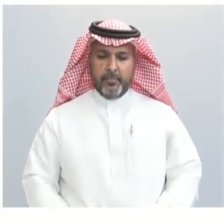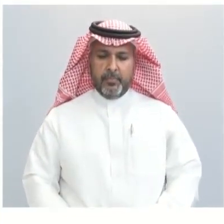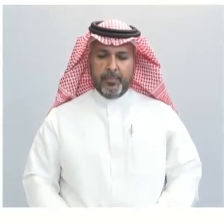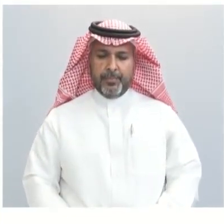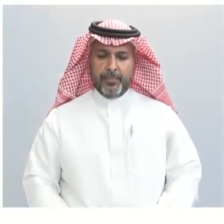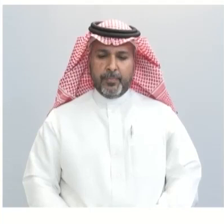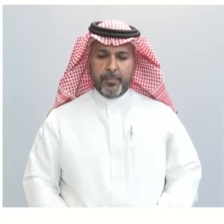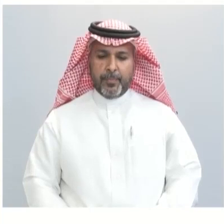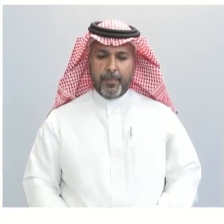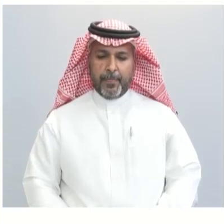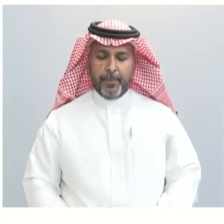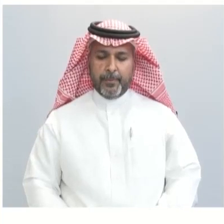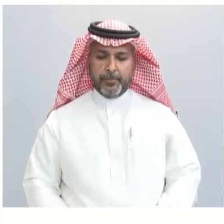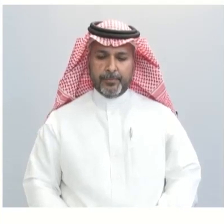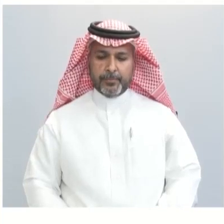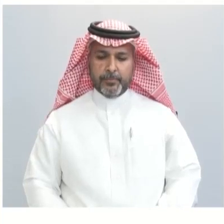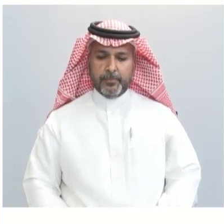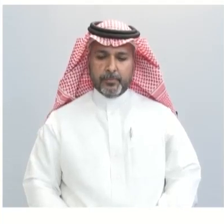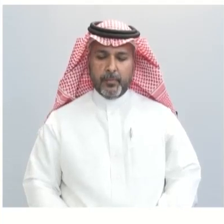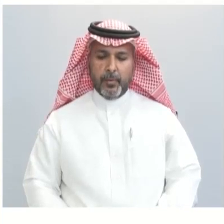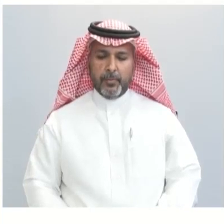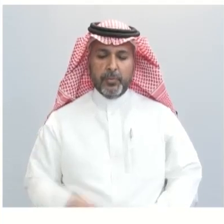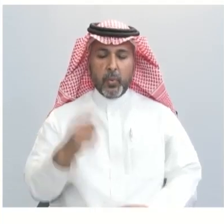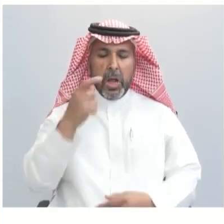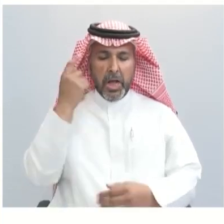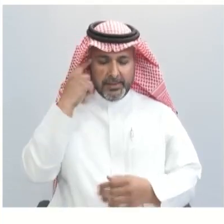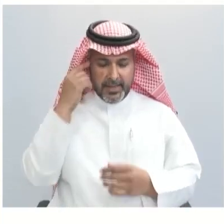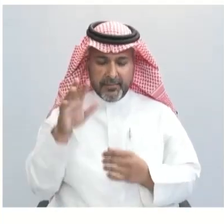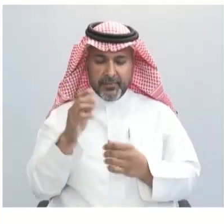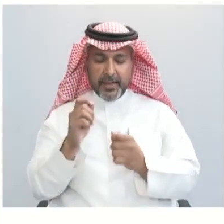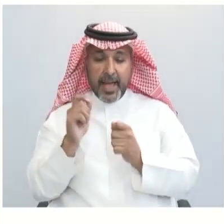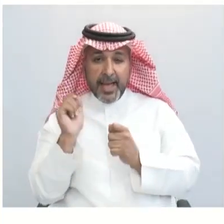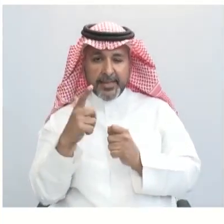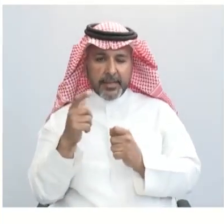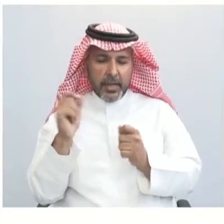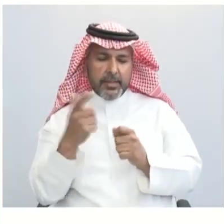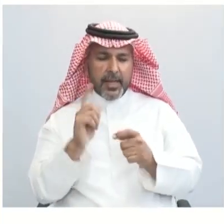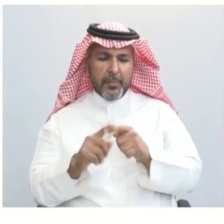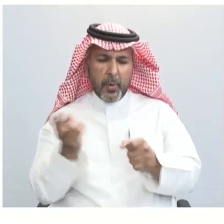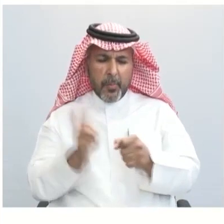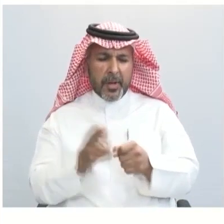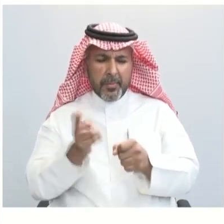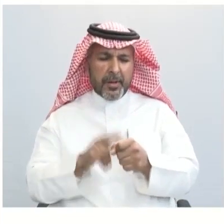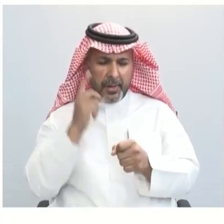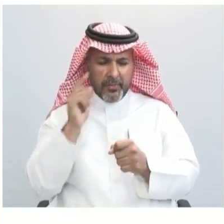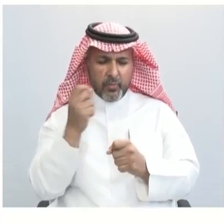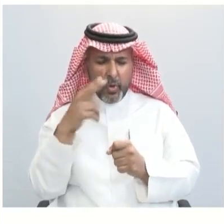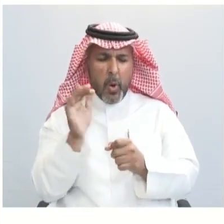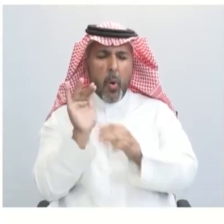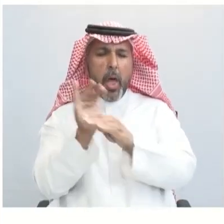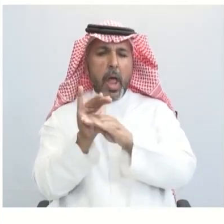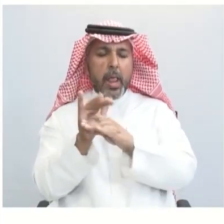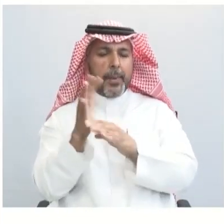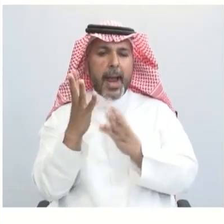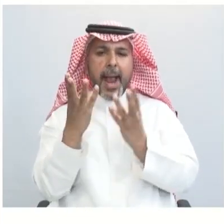رسائل البريد الإلكتروني التي تخطط لإرسالها وتكرارها فكرة عن حجم البريد الإلكتروني المطلوب،